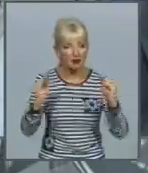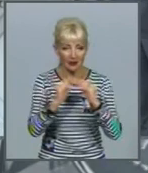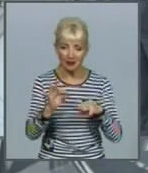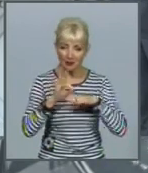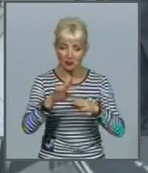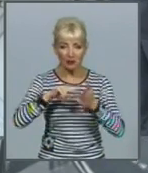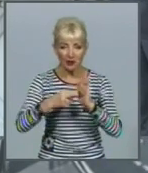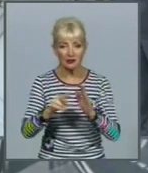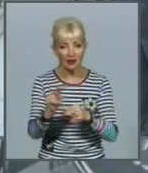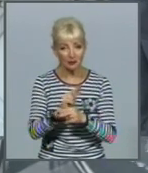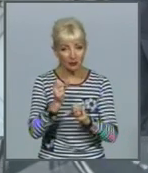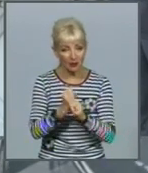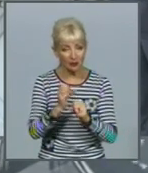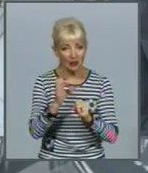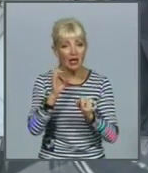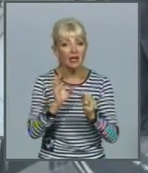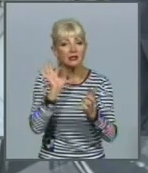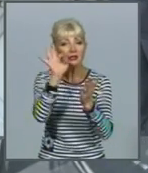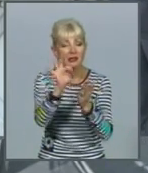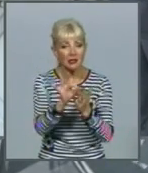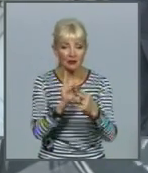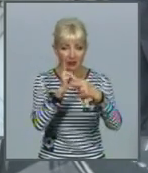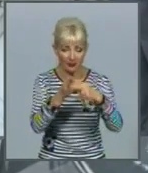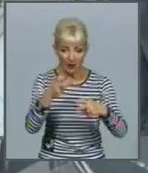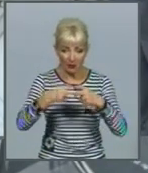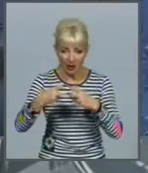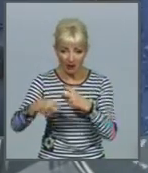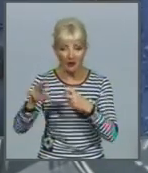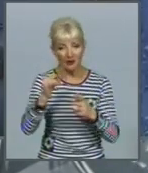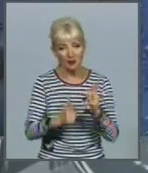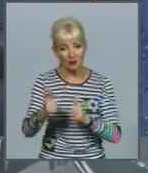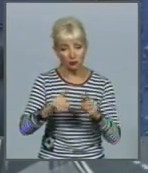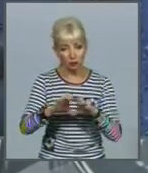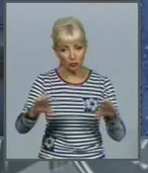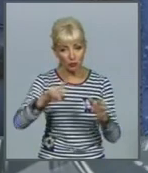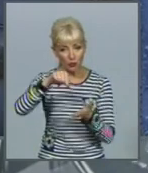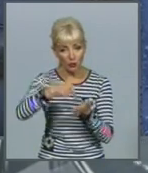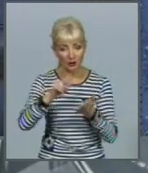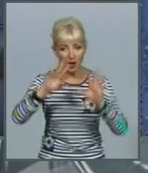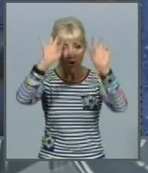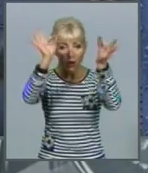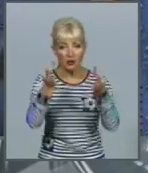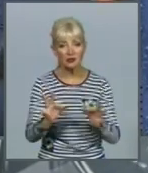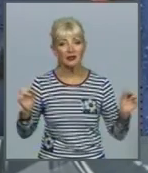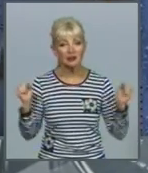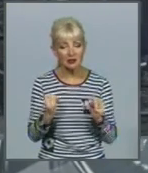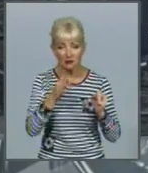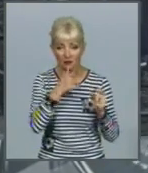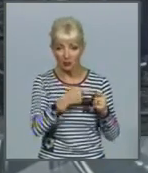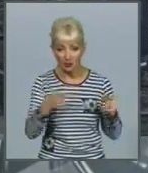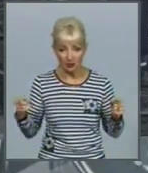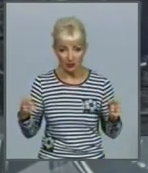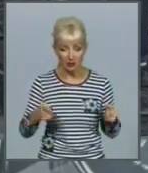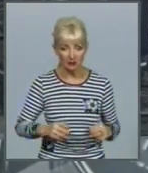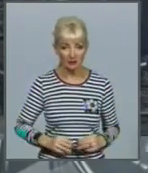роботи з метою запобігання проривів і підготовки трубопроводів міста до осінньо-зимового періоду. Яна Біляєва, Ярослав